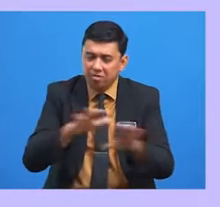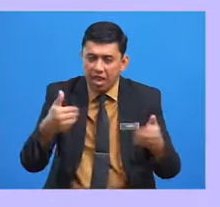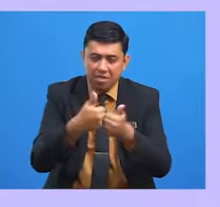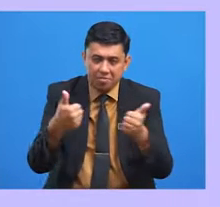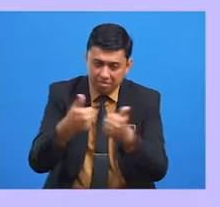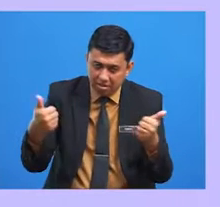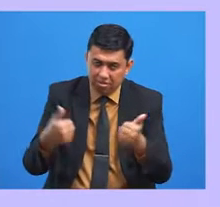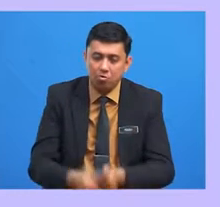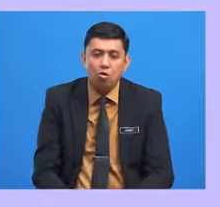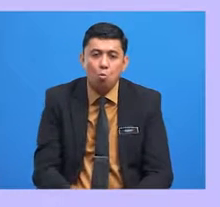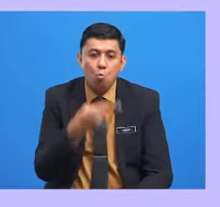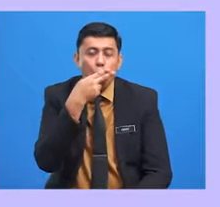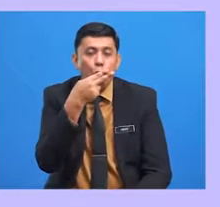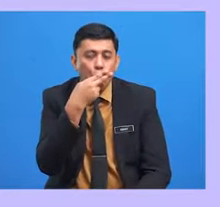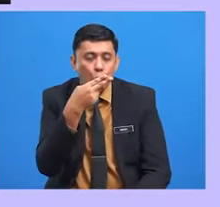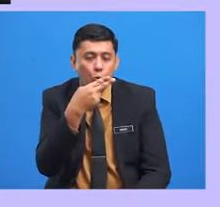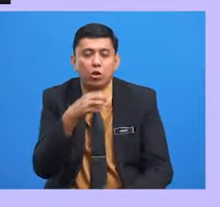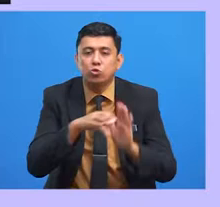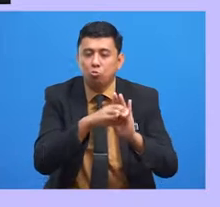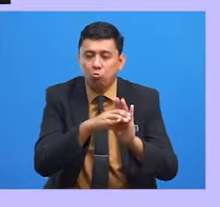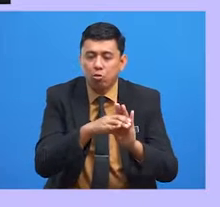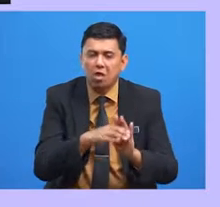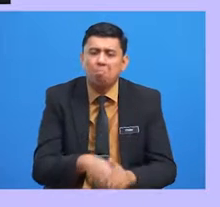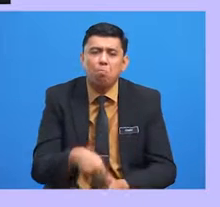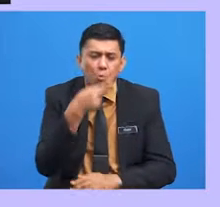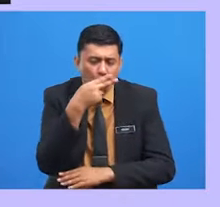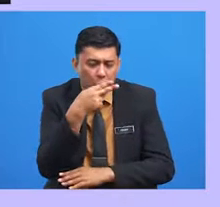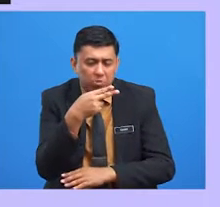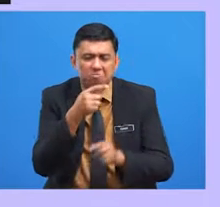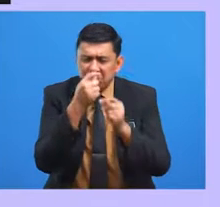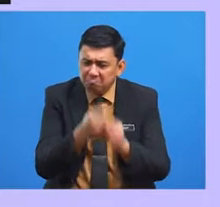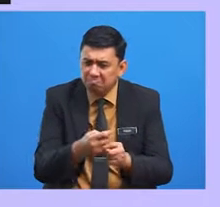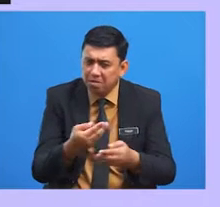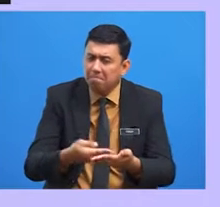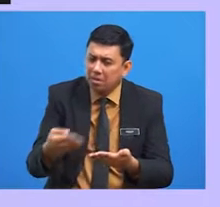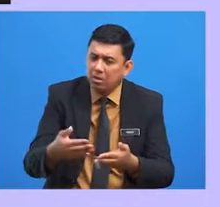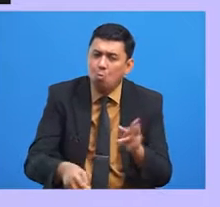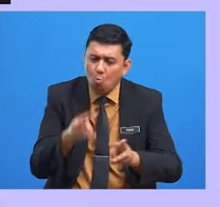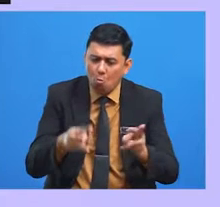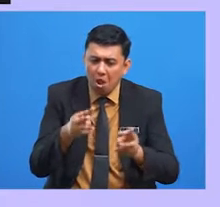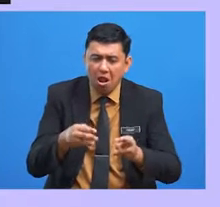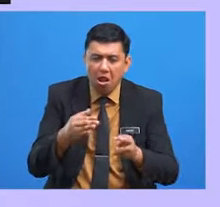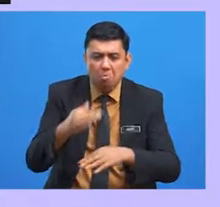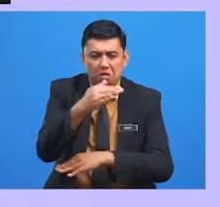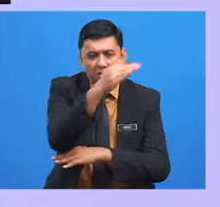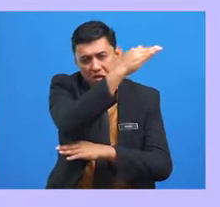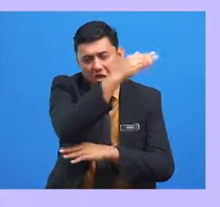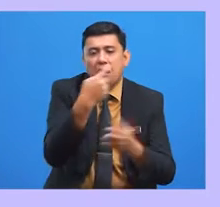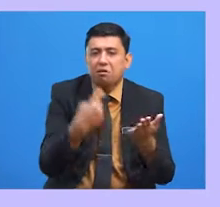anjal. Sebagai contoh, rokok. Perokok akan tetap membeli rokok walaupun harga meningkat.